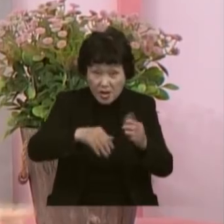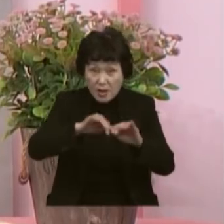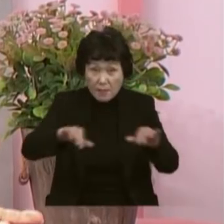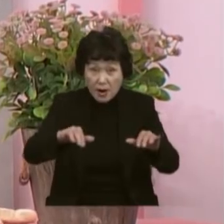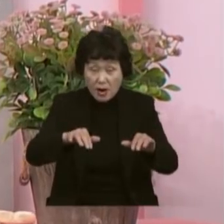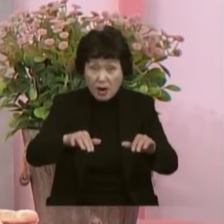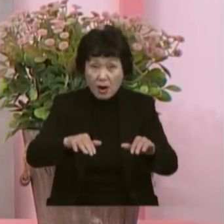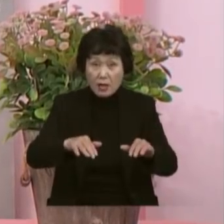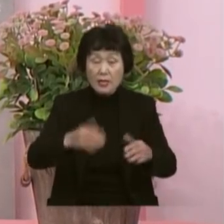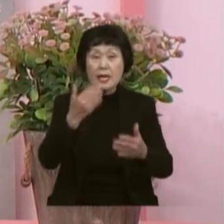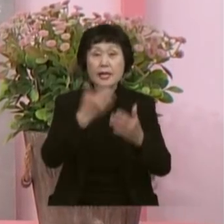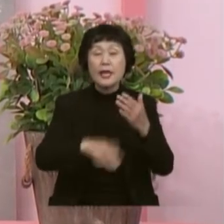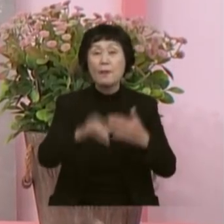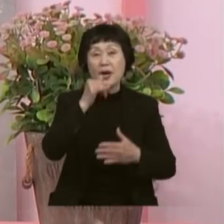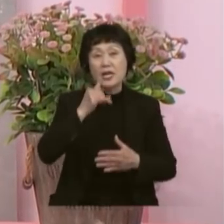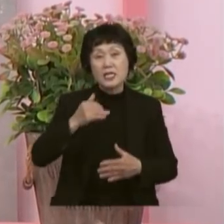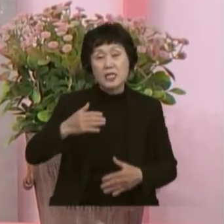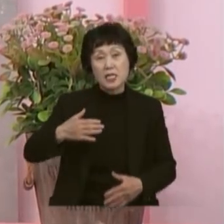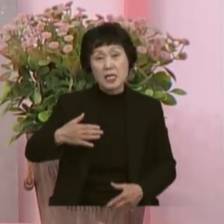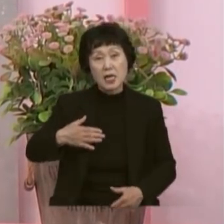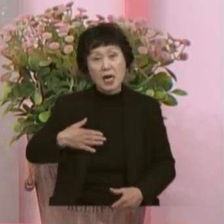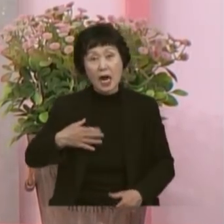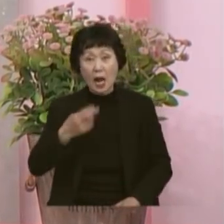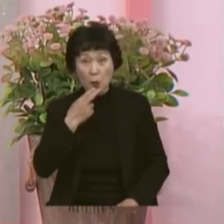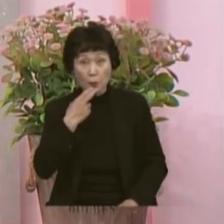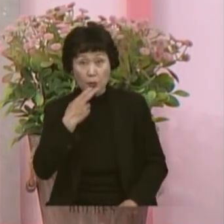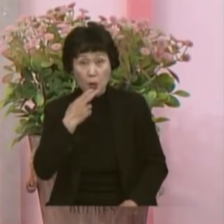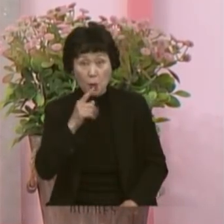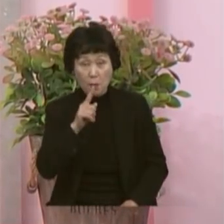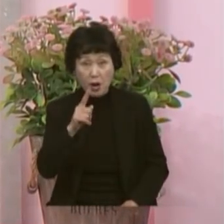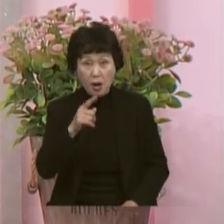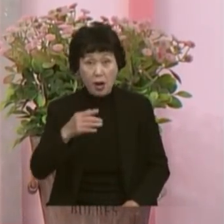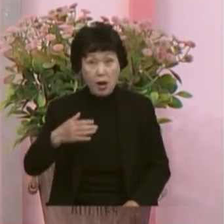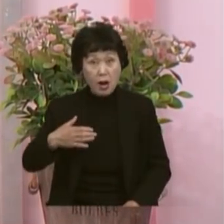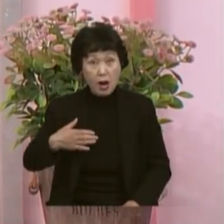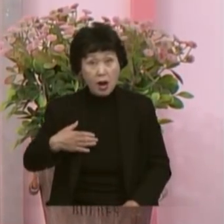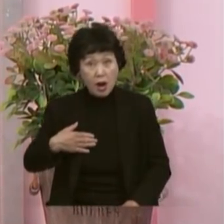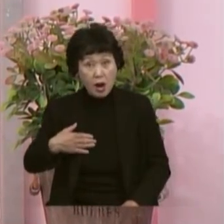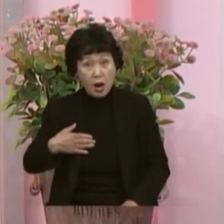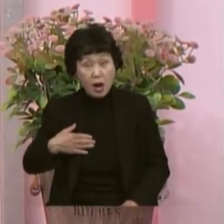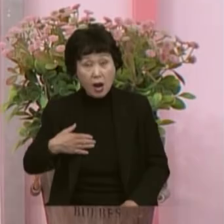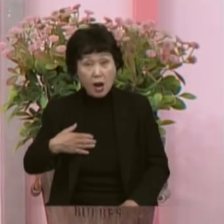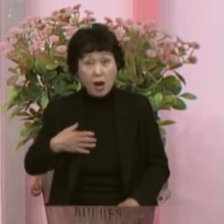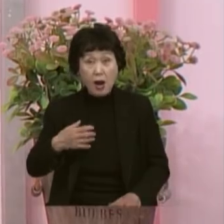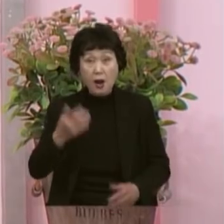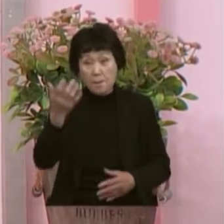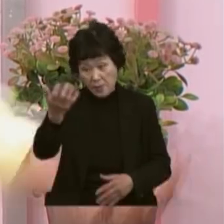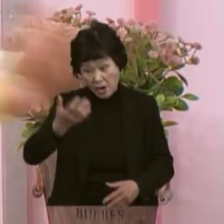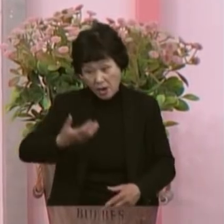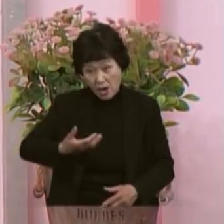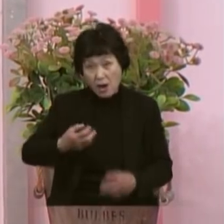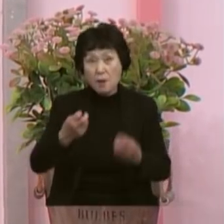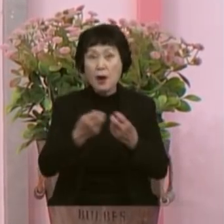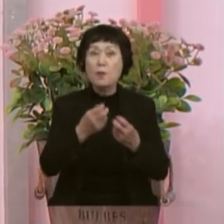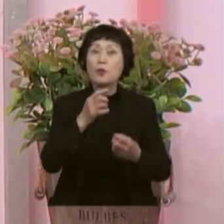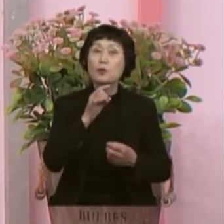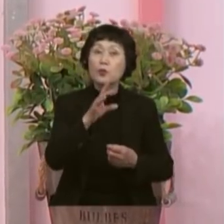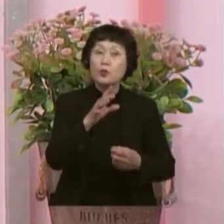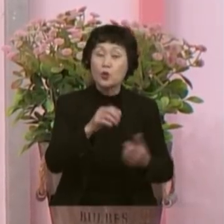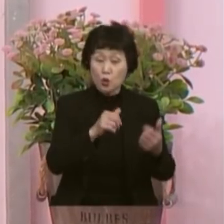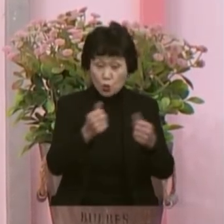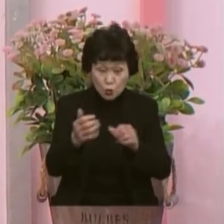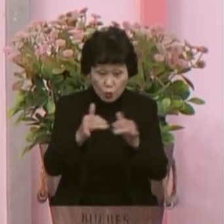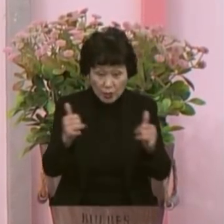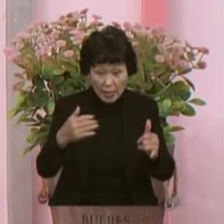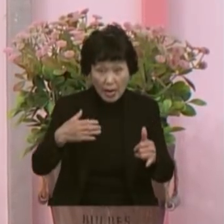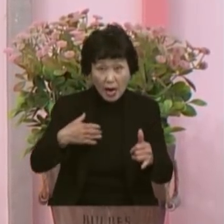간 이식을 하래. 간 이식. 간 이식밖에는 방법이 없다는 거. 근데 누구한테 간을 달라 그래요? 죽은 사람 간은 순서도 안 돼.